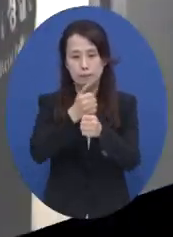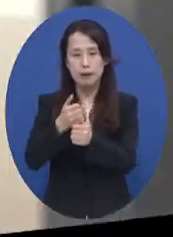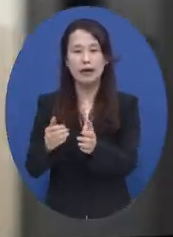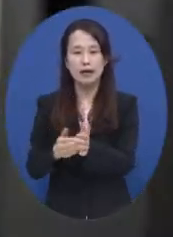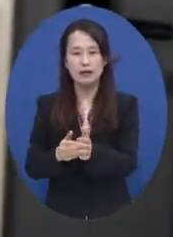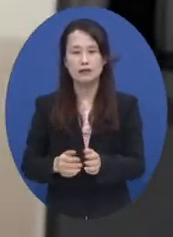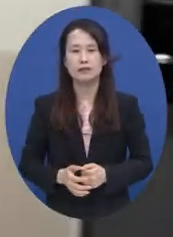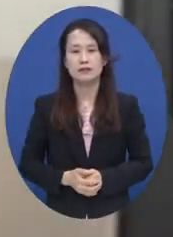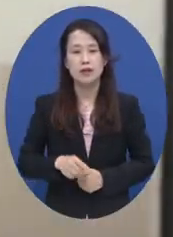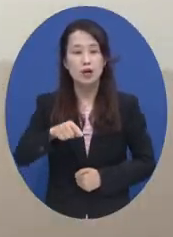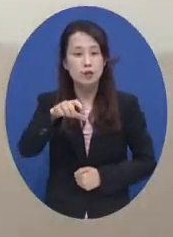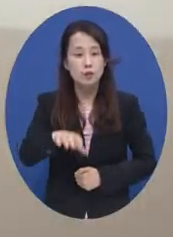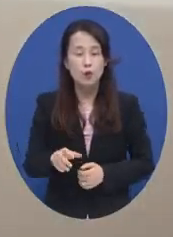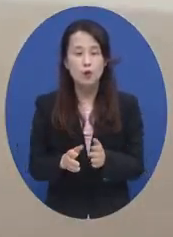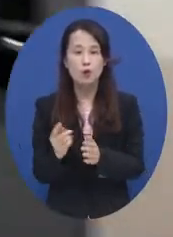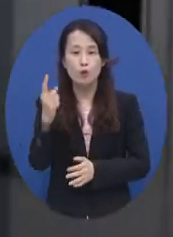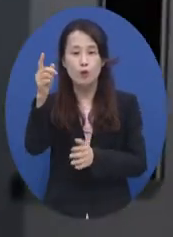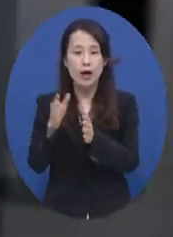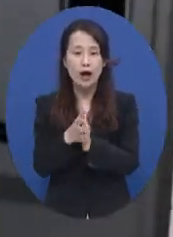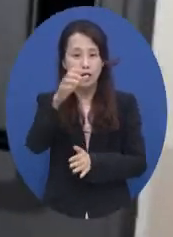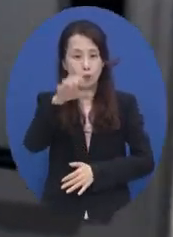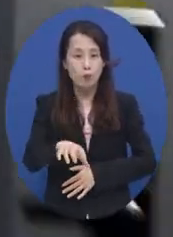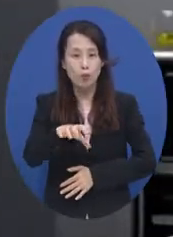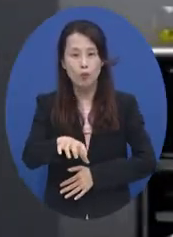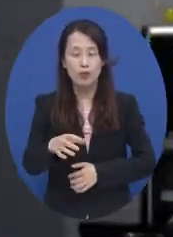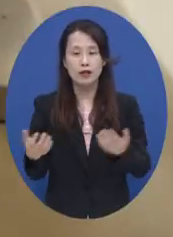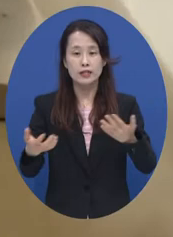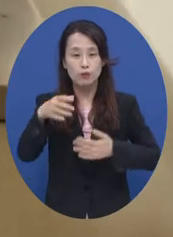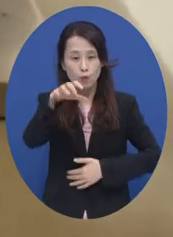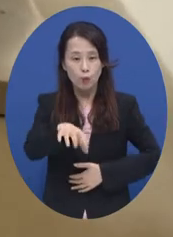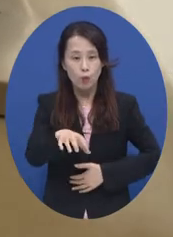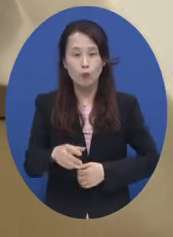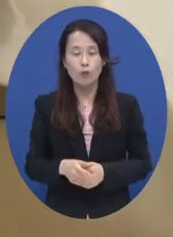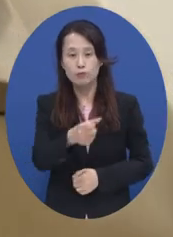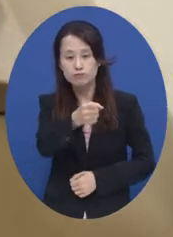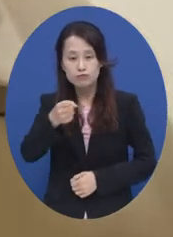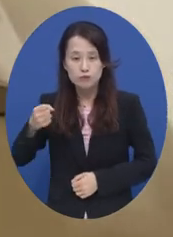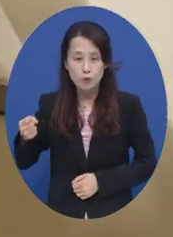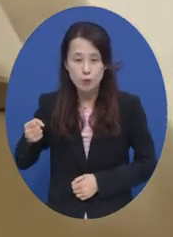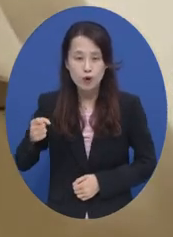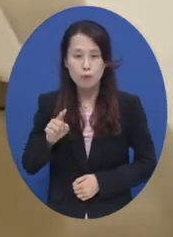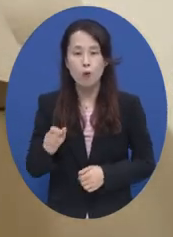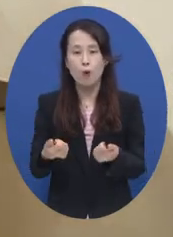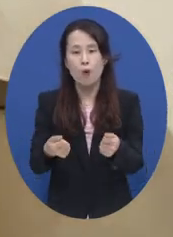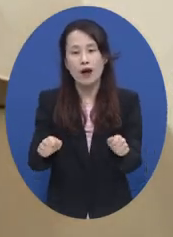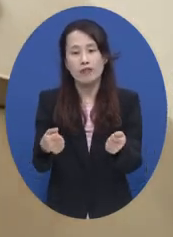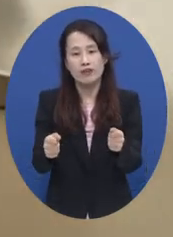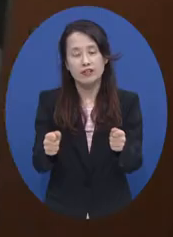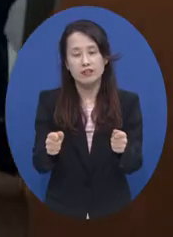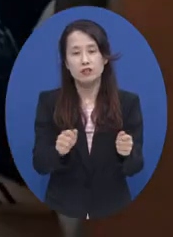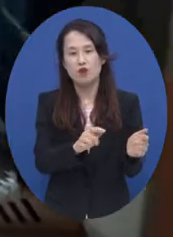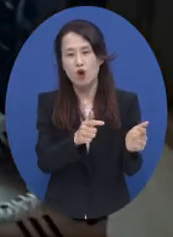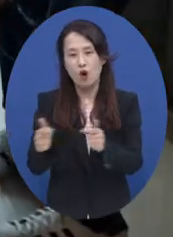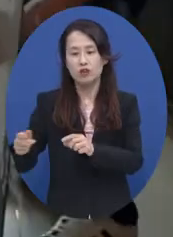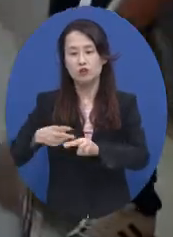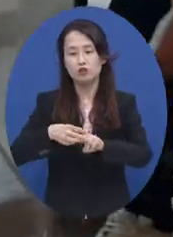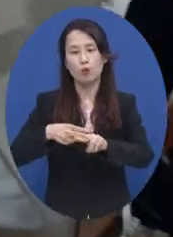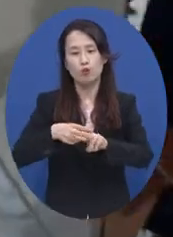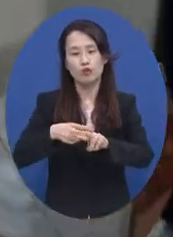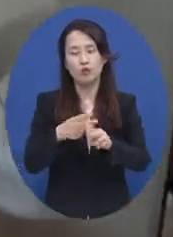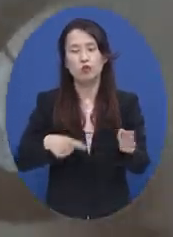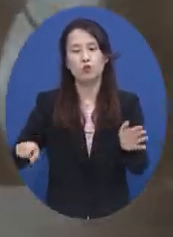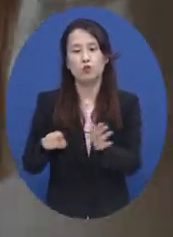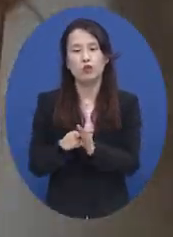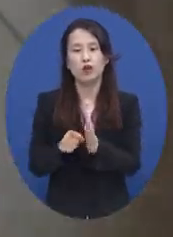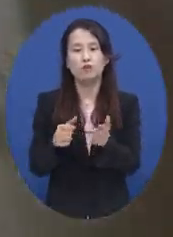형사입건됐습니다. 이곳은 고양시의 또 다른 오피스텔입니다. 문을 열고 들어서자 가스레인지를 비롯한 각종